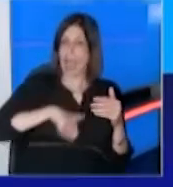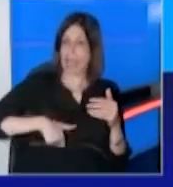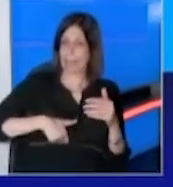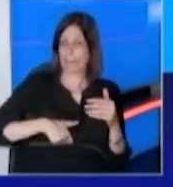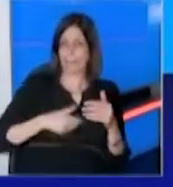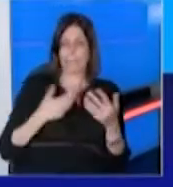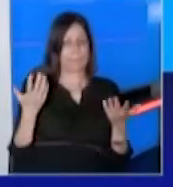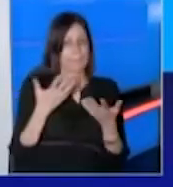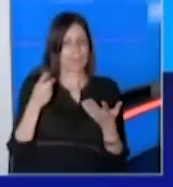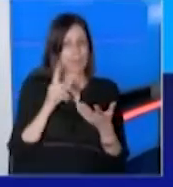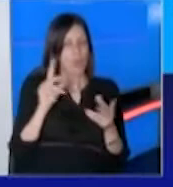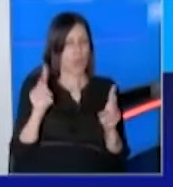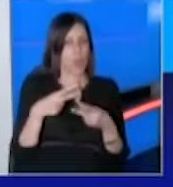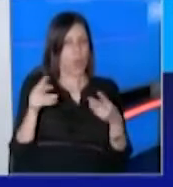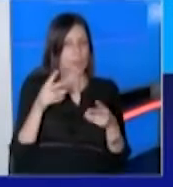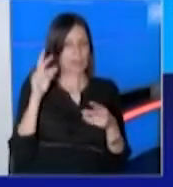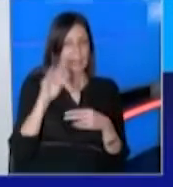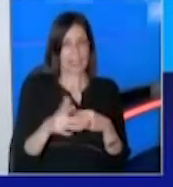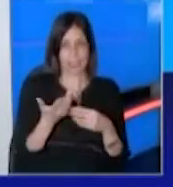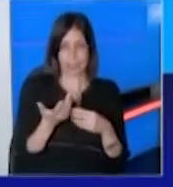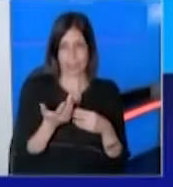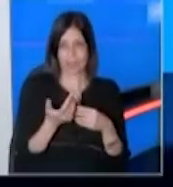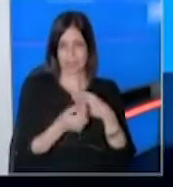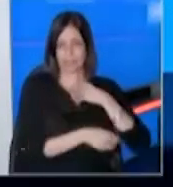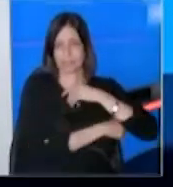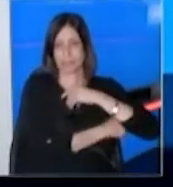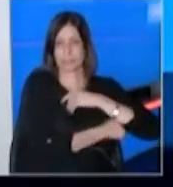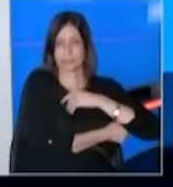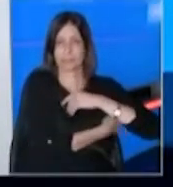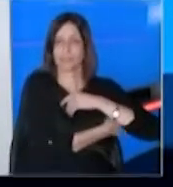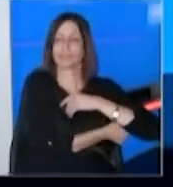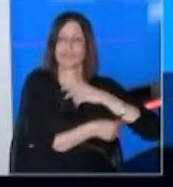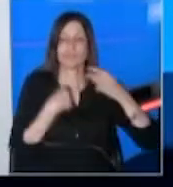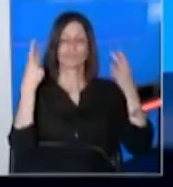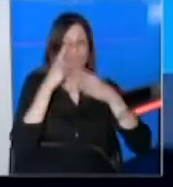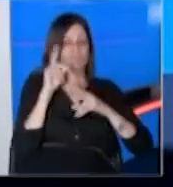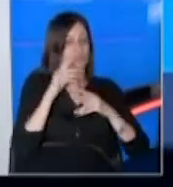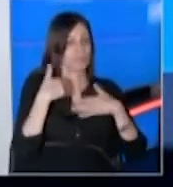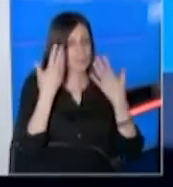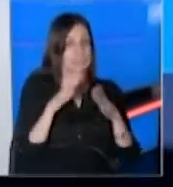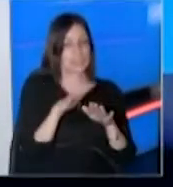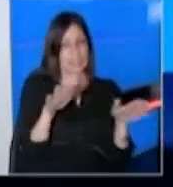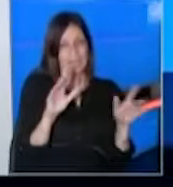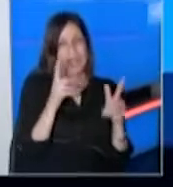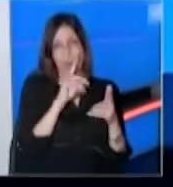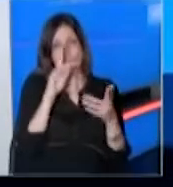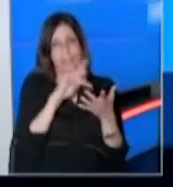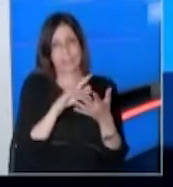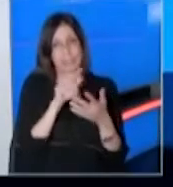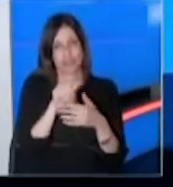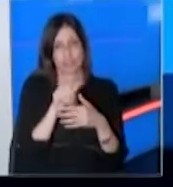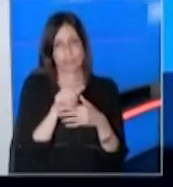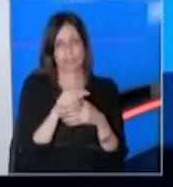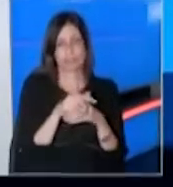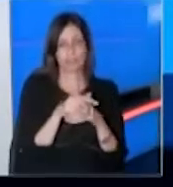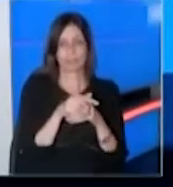זה קורה בלי שהם יכולים להתנגד? אנחנו נגיע שנבין מי מקצה את הקרקע ולמה הם לא נמצאים שם. אז מי מקצה את